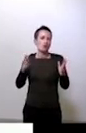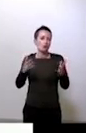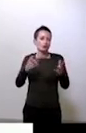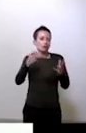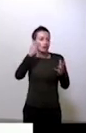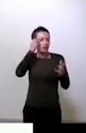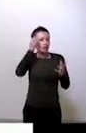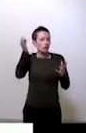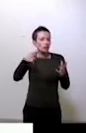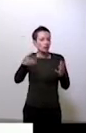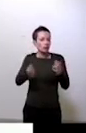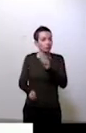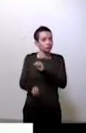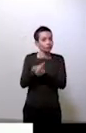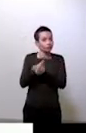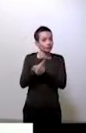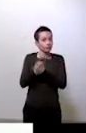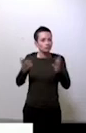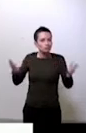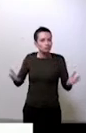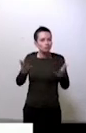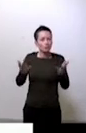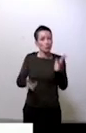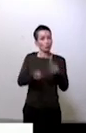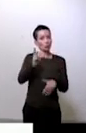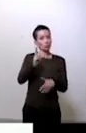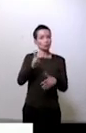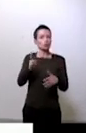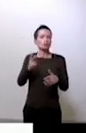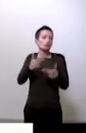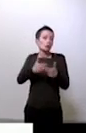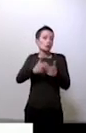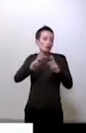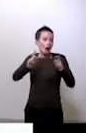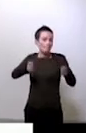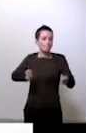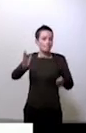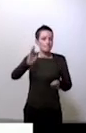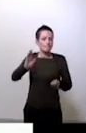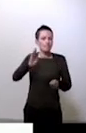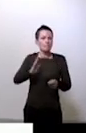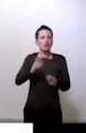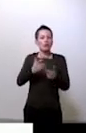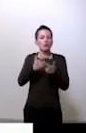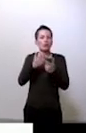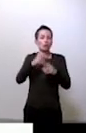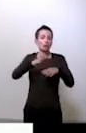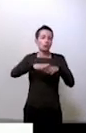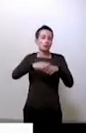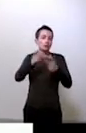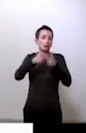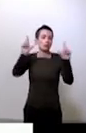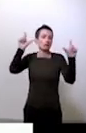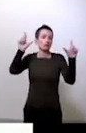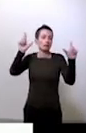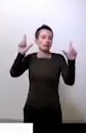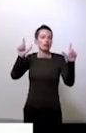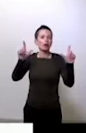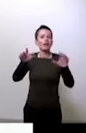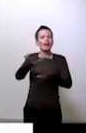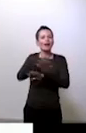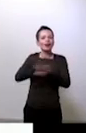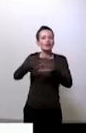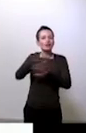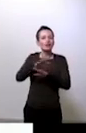dans ces approches d'urbanisme un peu plus loin, avec ce qui a été appelé un urbanisme en liberté, en ouvrant donc l'aménagement du